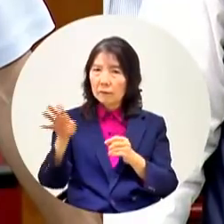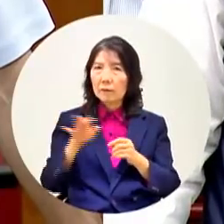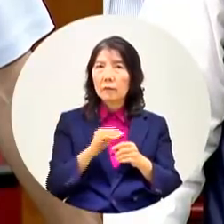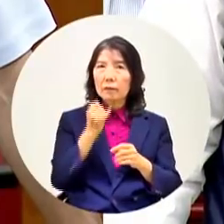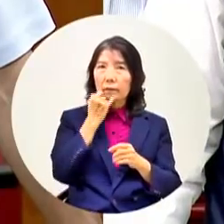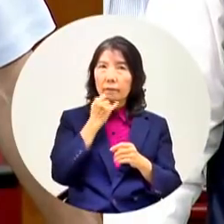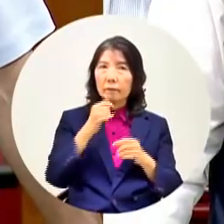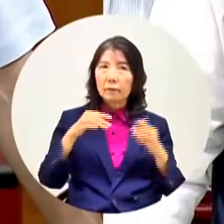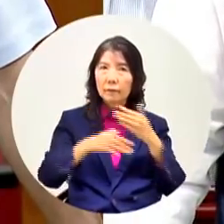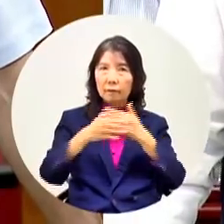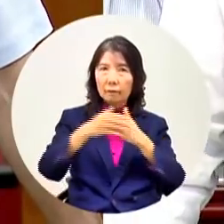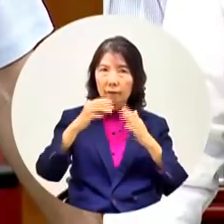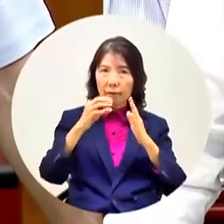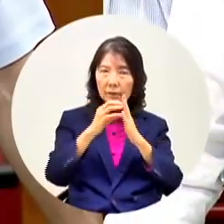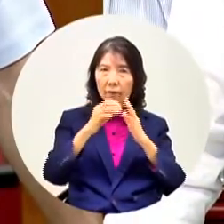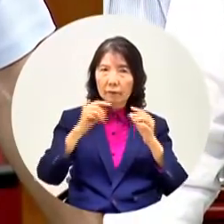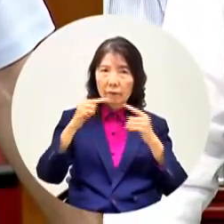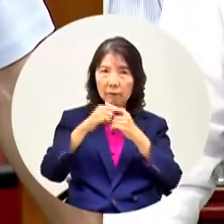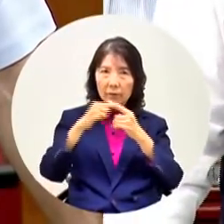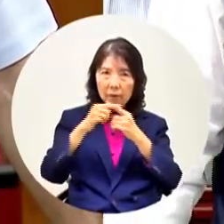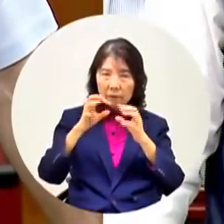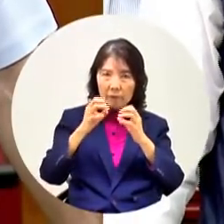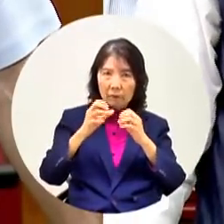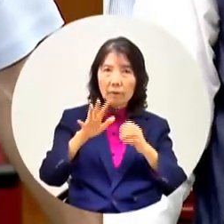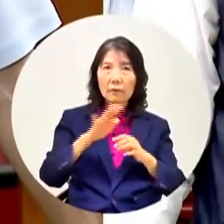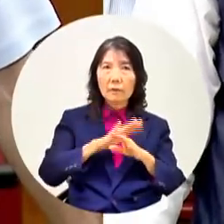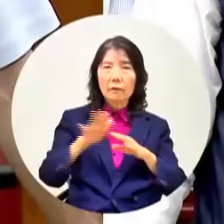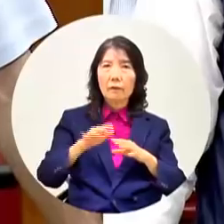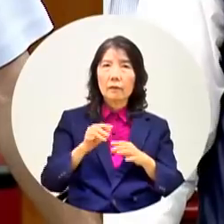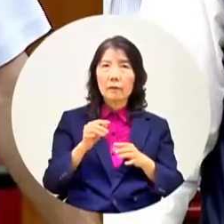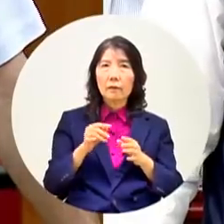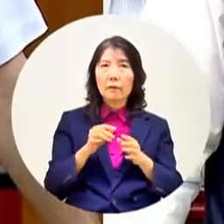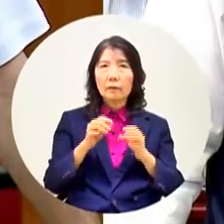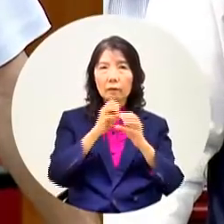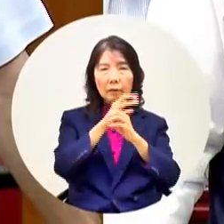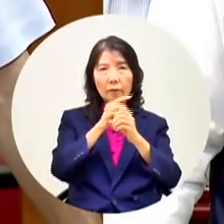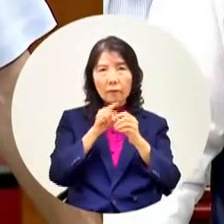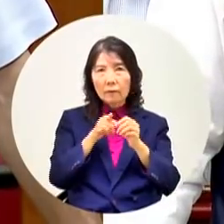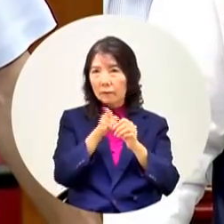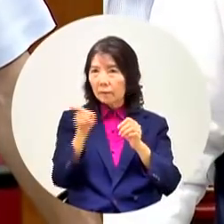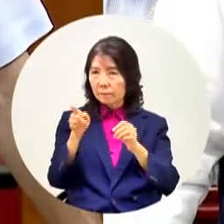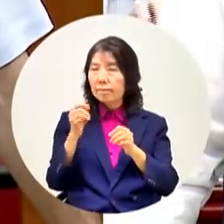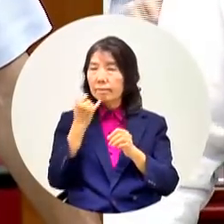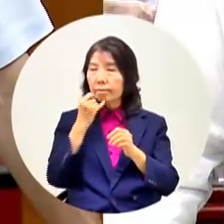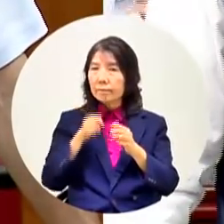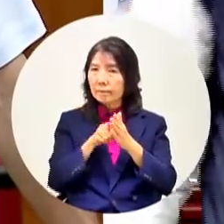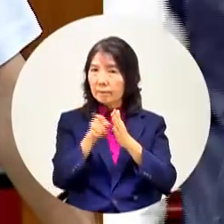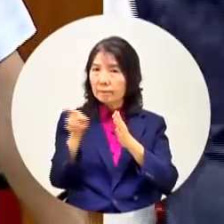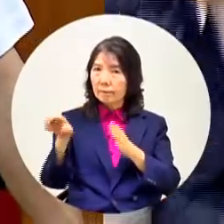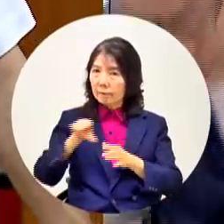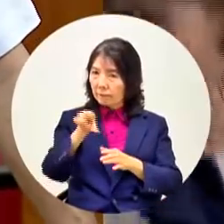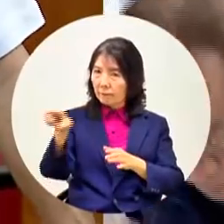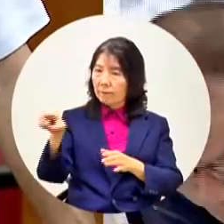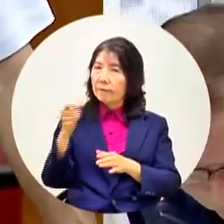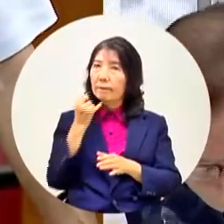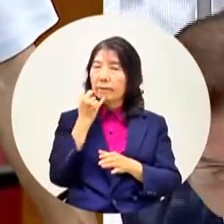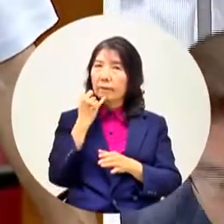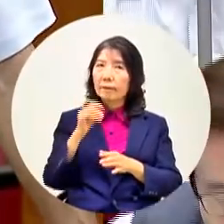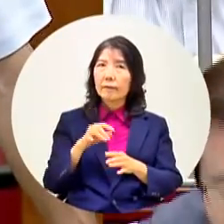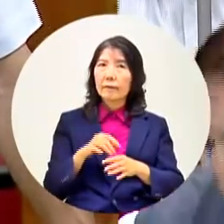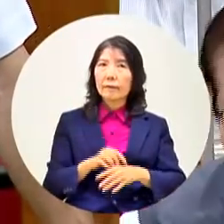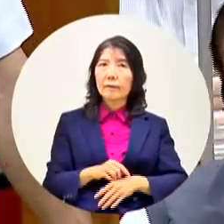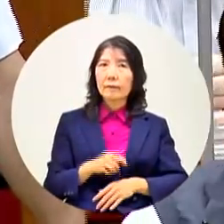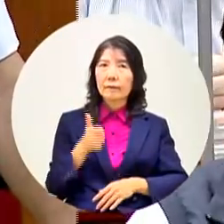研究那个号志可以直接右转了、啊， 是 吧？我们来研议啊。 好，谢谢。 好，谢谢。 好，以上，谢